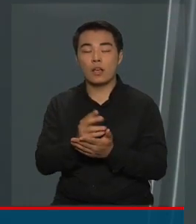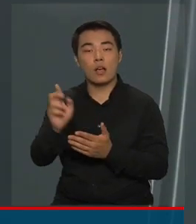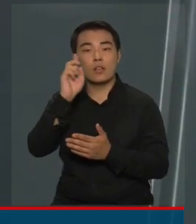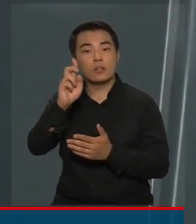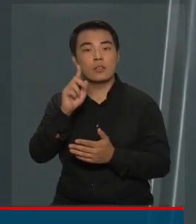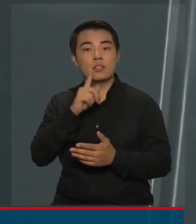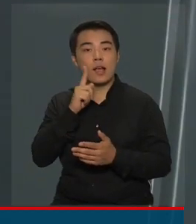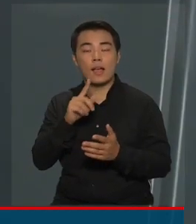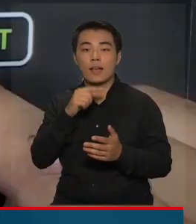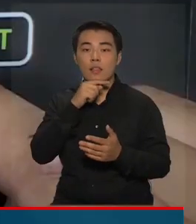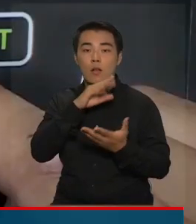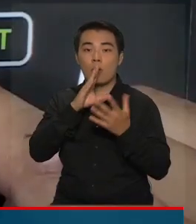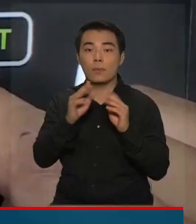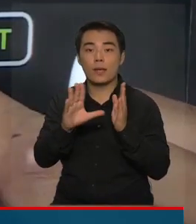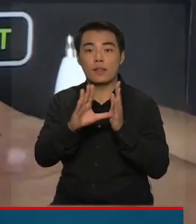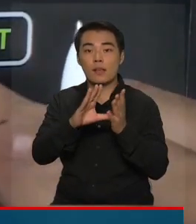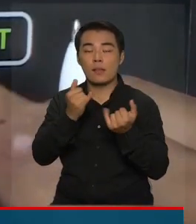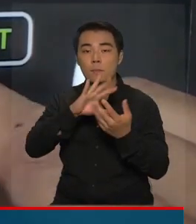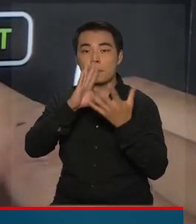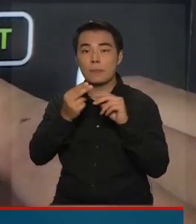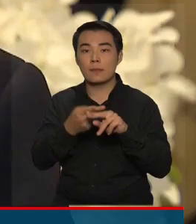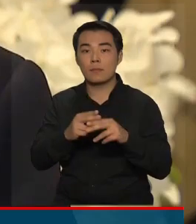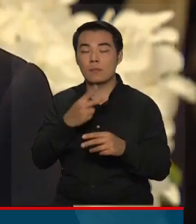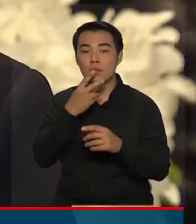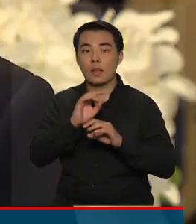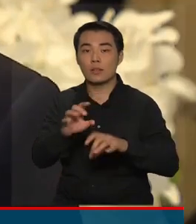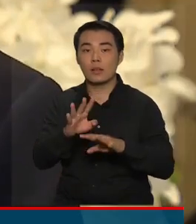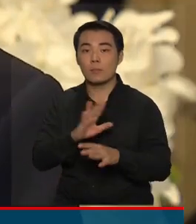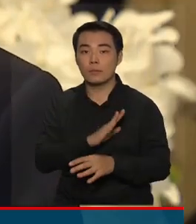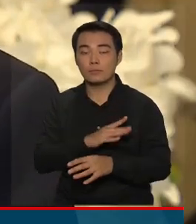жасыл энергия саласындағы ұстанымын халықаралық сарапшылар да құптайды.